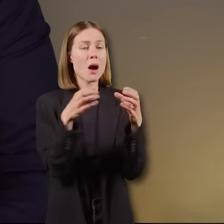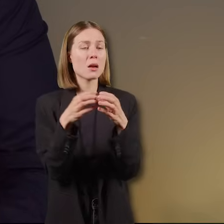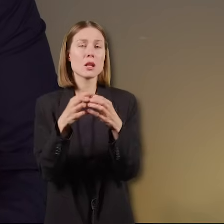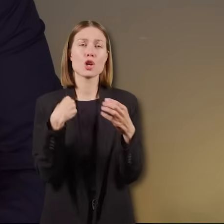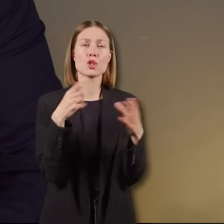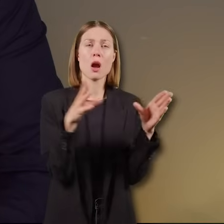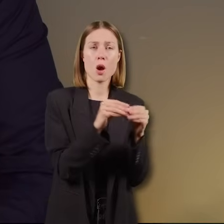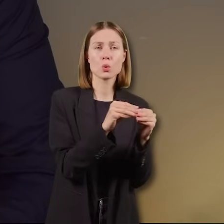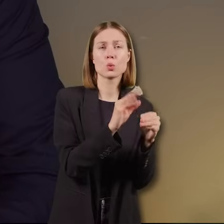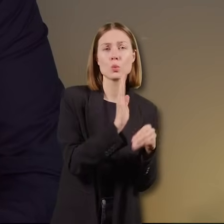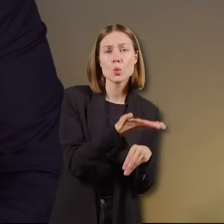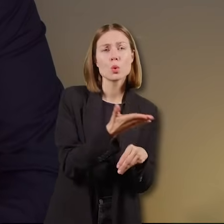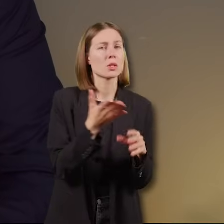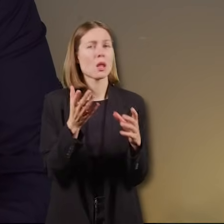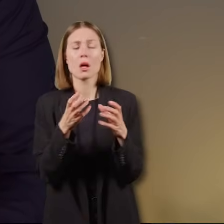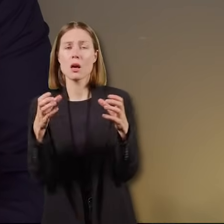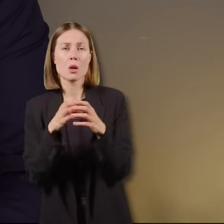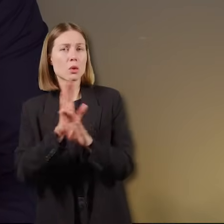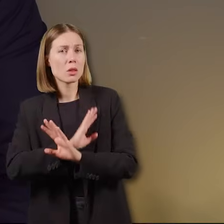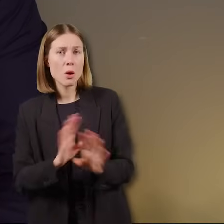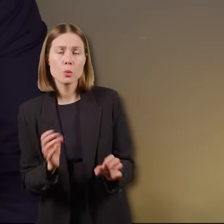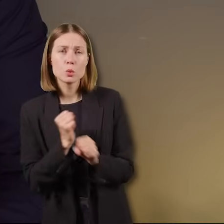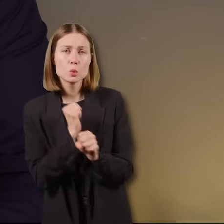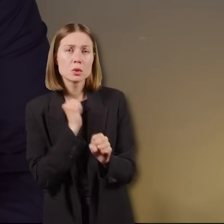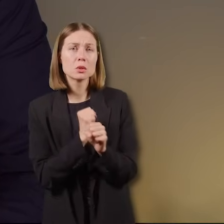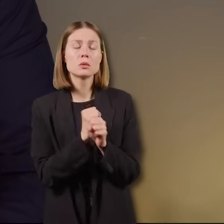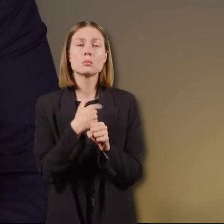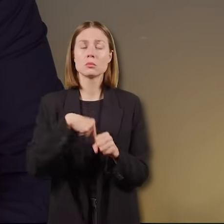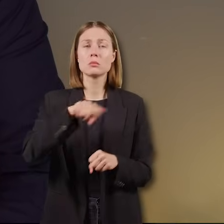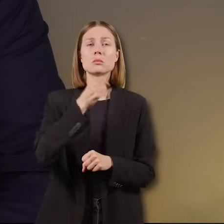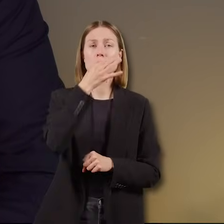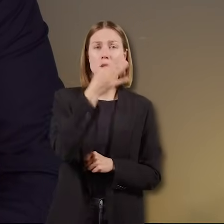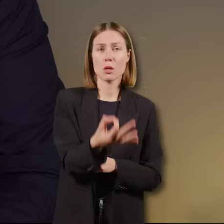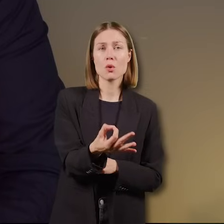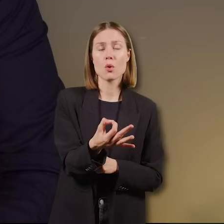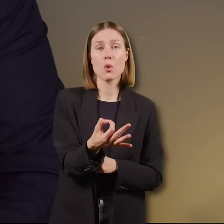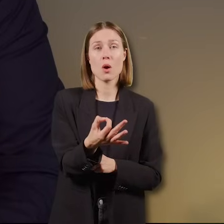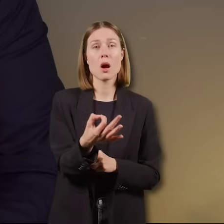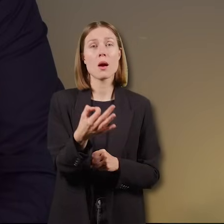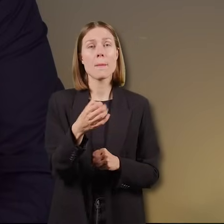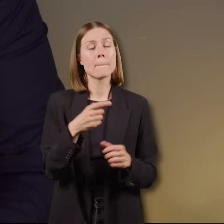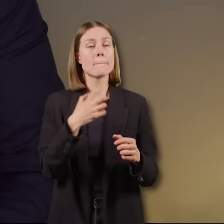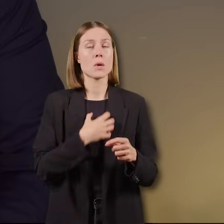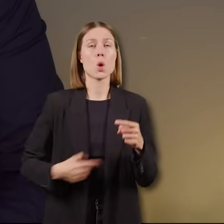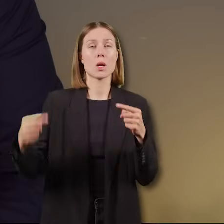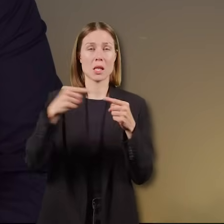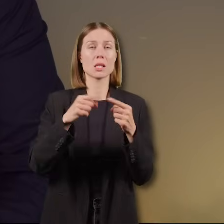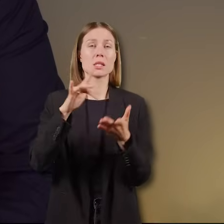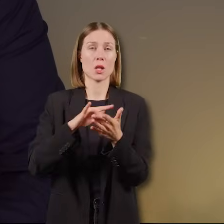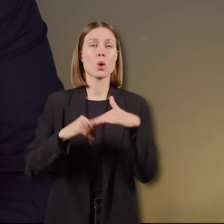neįsit, su kokiam partijom eisit į valdančiąją daugumą. Visą laiką deklaravau tai, kad prioritetas bus centro